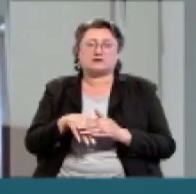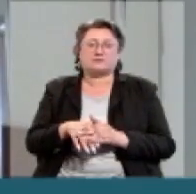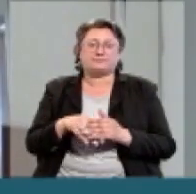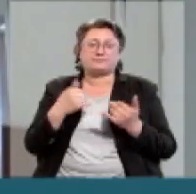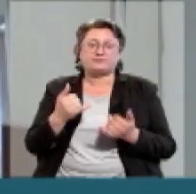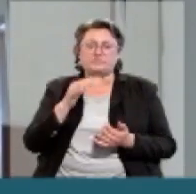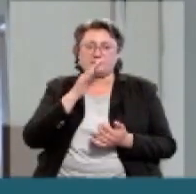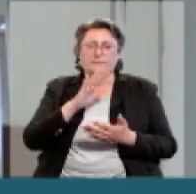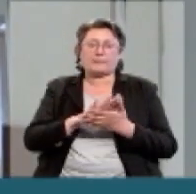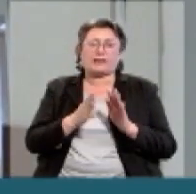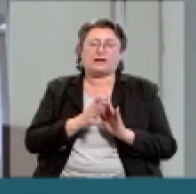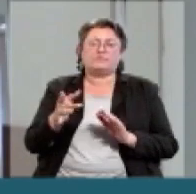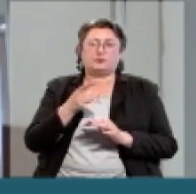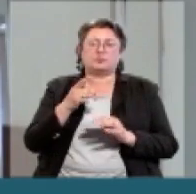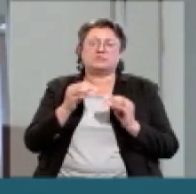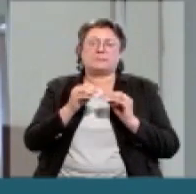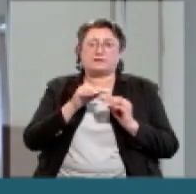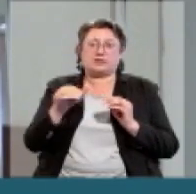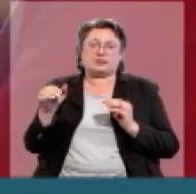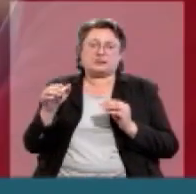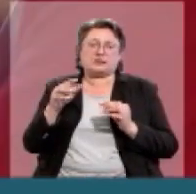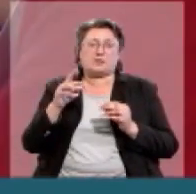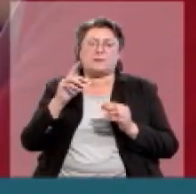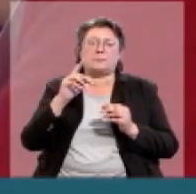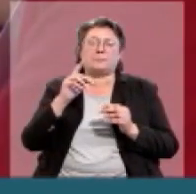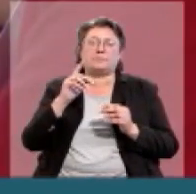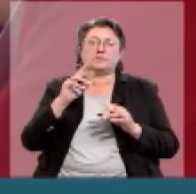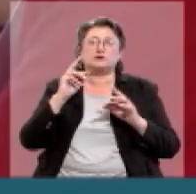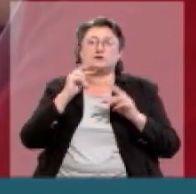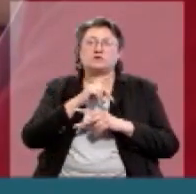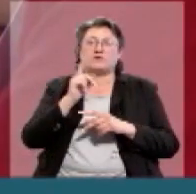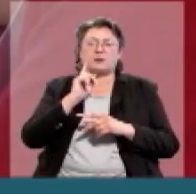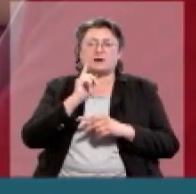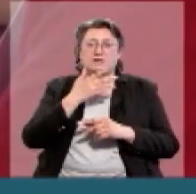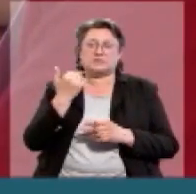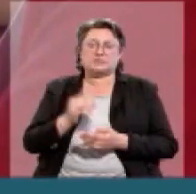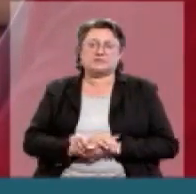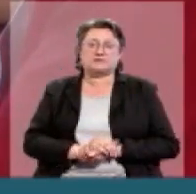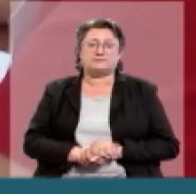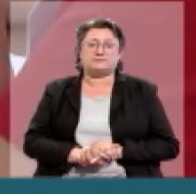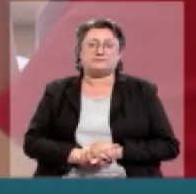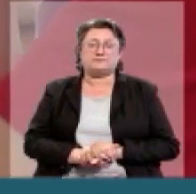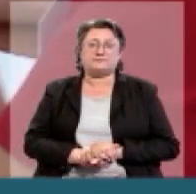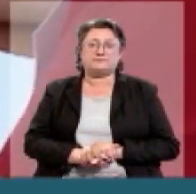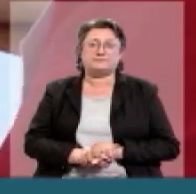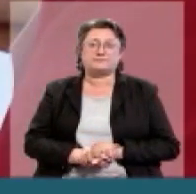уақытта өңірде жағдай тұрақты. Уланудың бірде-бір жағдайы тіркелген жоқ. Рахат Сейтхан, Темірлан Жамбылов, Қостанай телеарнасы.